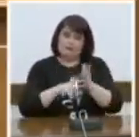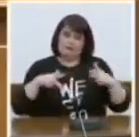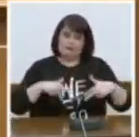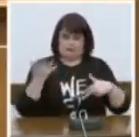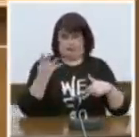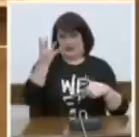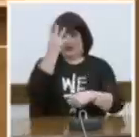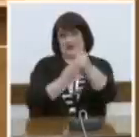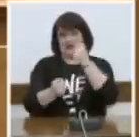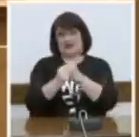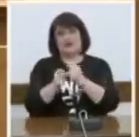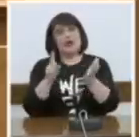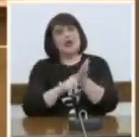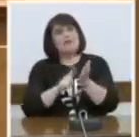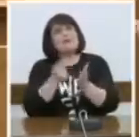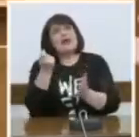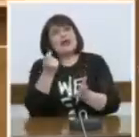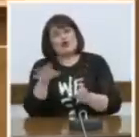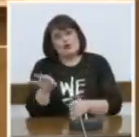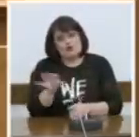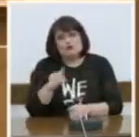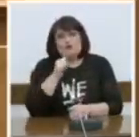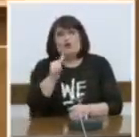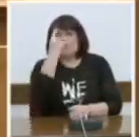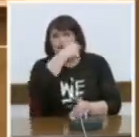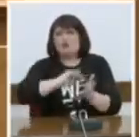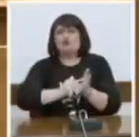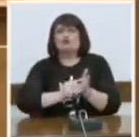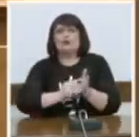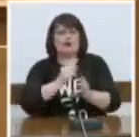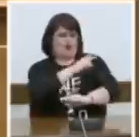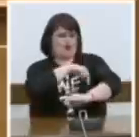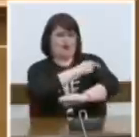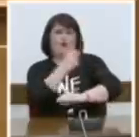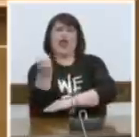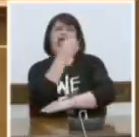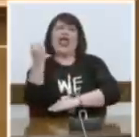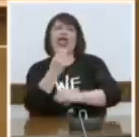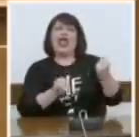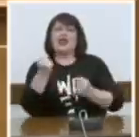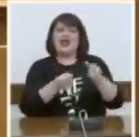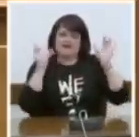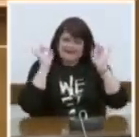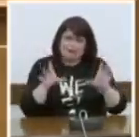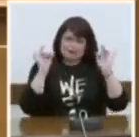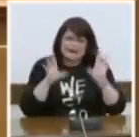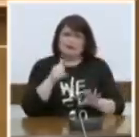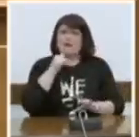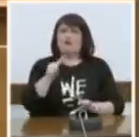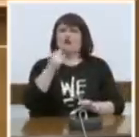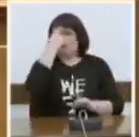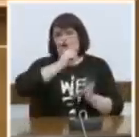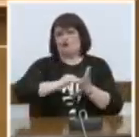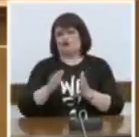έστω λίγες προσλήψεις μόνιμου προσωπικού. Γιατί στο ΕΚΑΒ δεν έχουν γίνει καθόλου προσλήψεις μόνιμου προσωπικού την τελευταία τετραετία